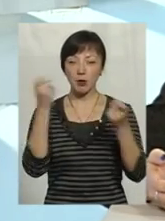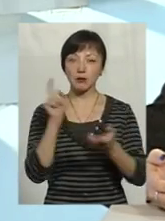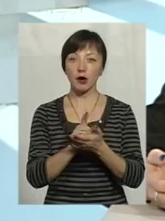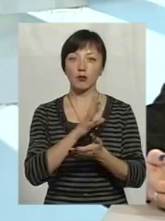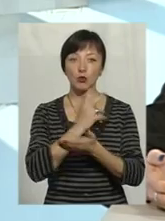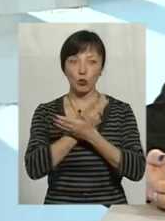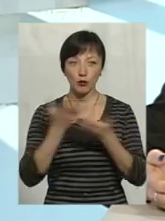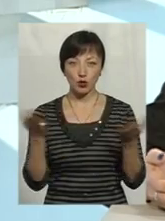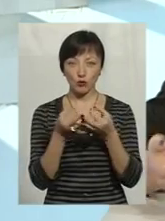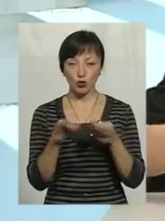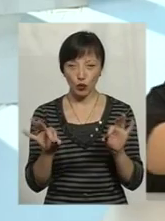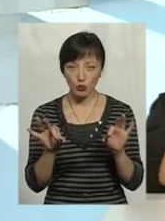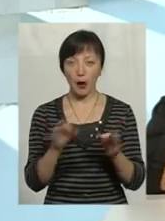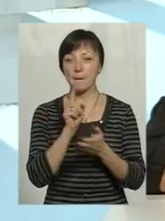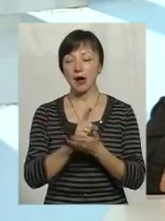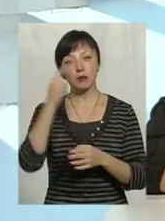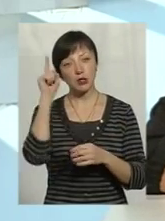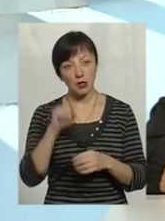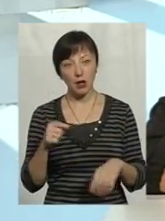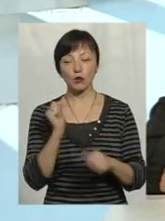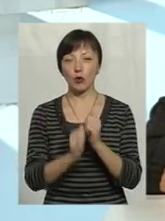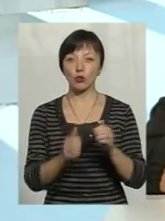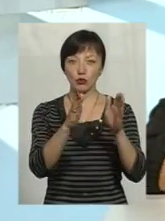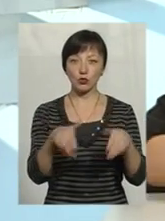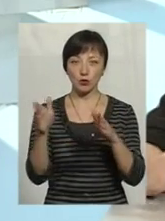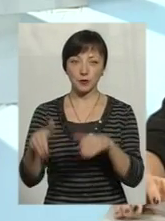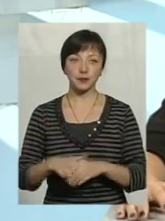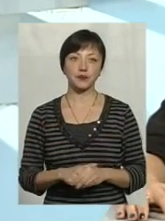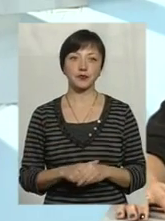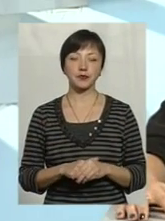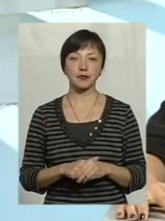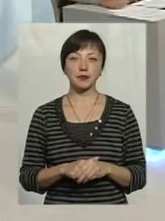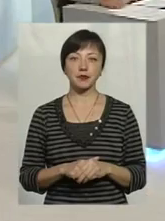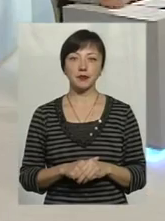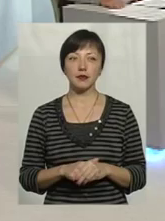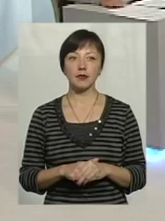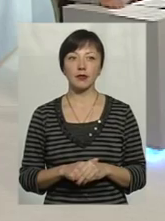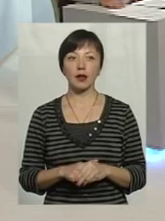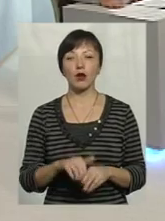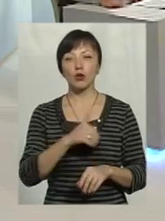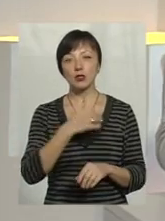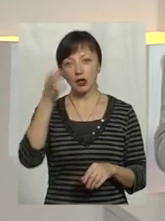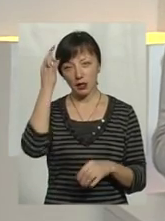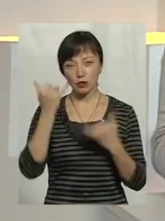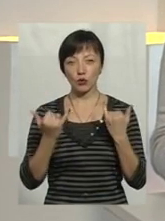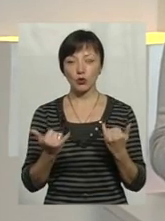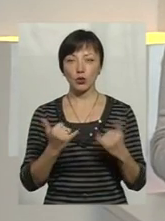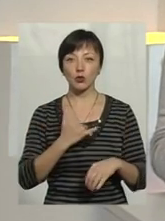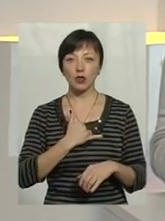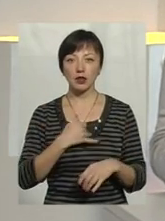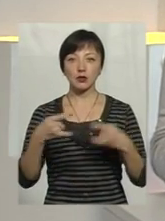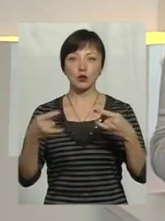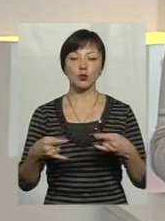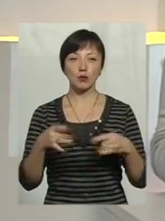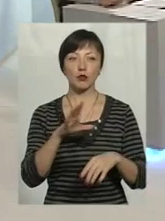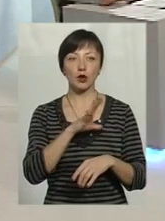бути в публічному доступі. Ми маємо знати про кожного посадовця. Дякую, Велена. Велике вам, Альона. Я хочу нагадати, що сьогодні у нас в